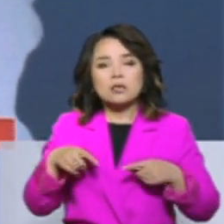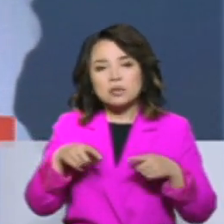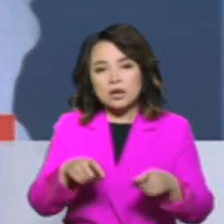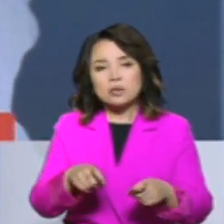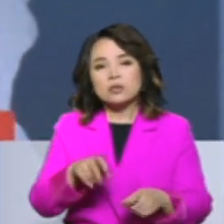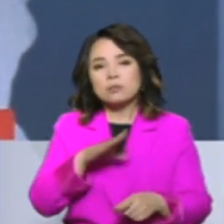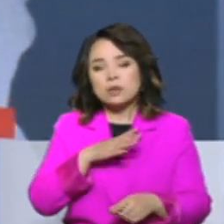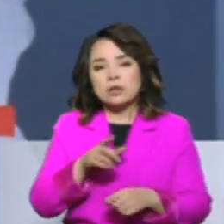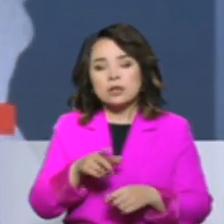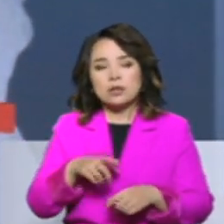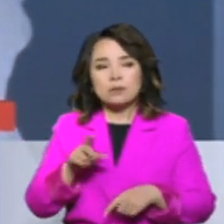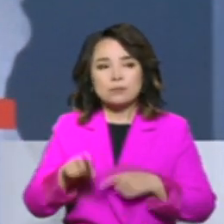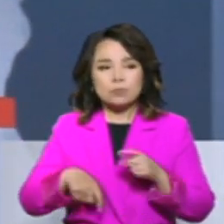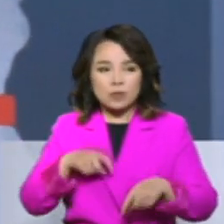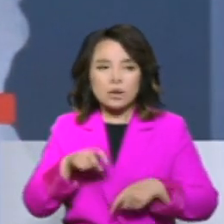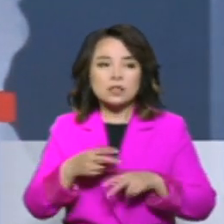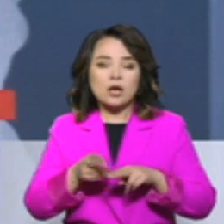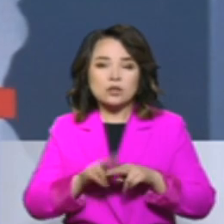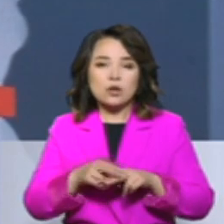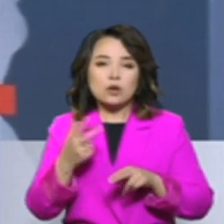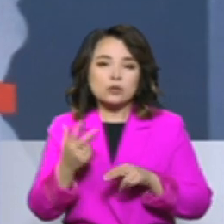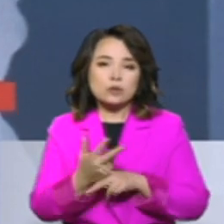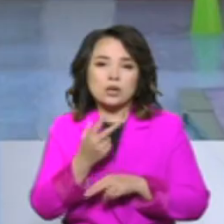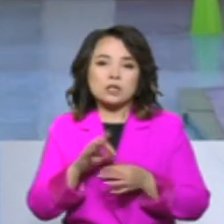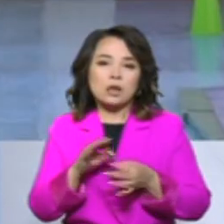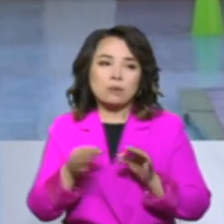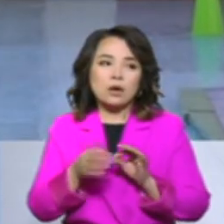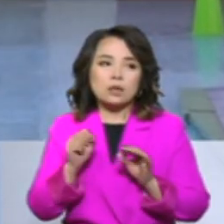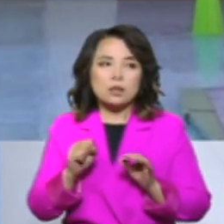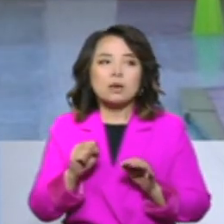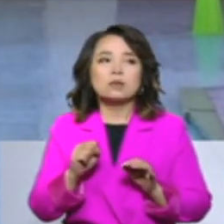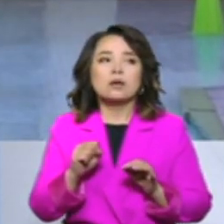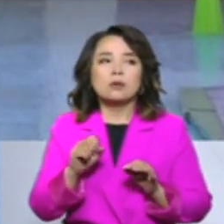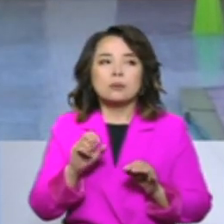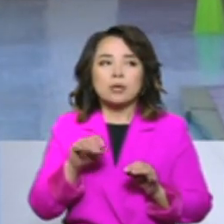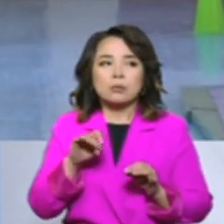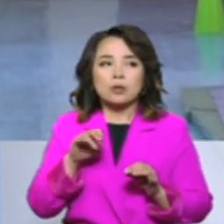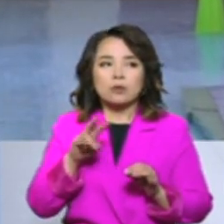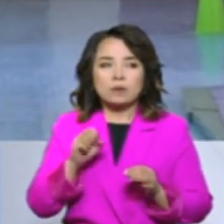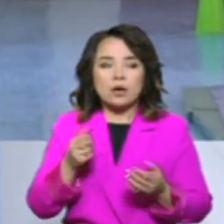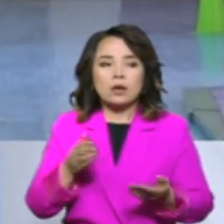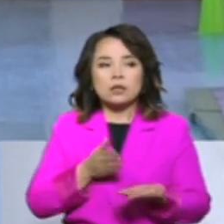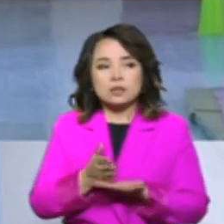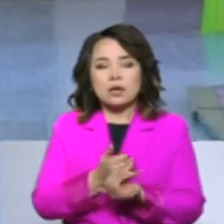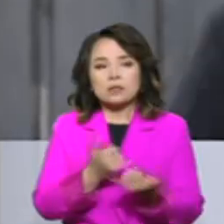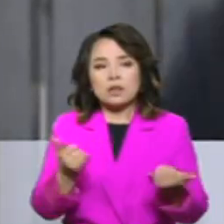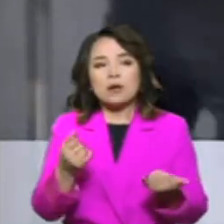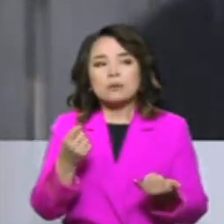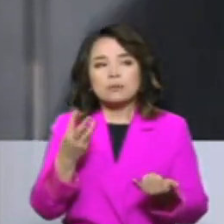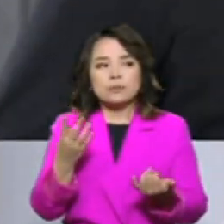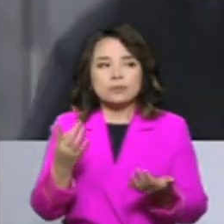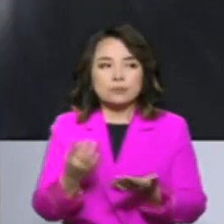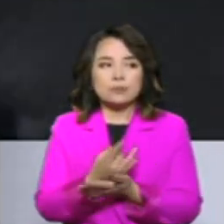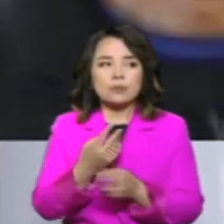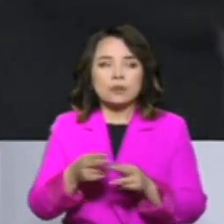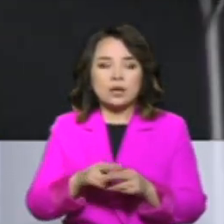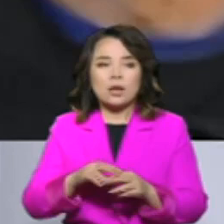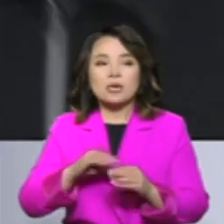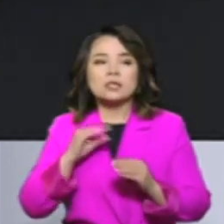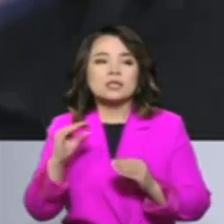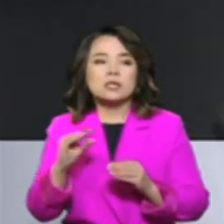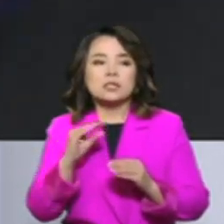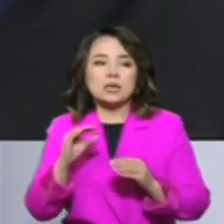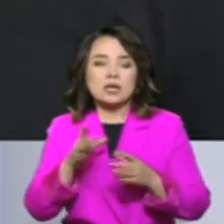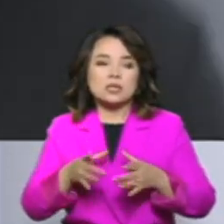алмай жүрген желаяқ Қазақстанның үш мәрте чемпионы Әсел Әбдірманова қызмет атқарады. Тіпті бірнеше мәрте диск лақтырудан